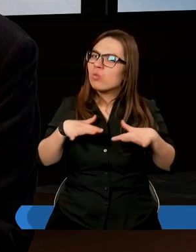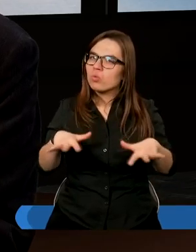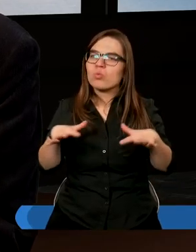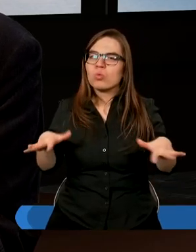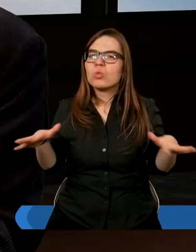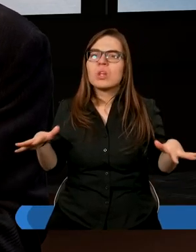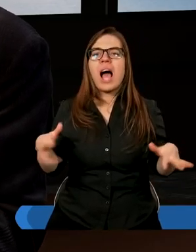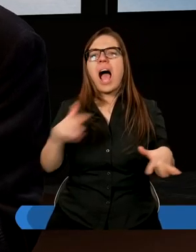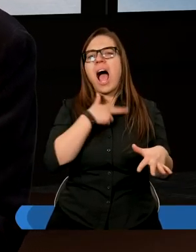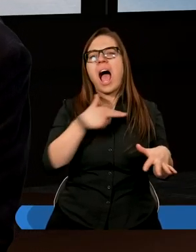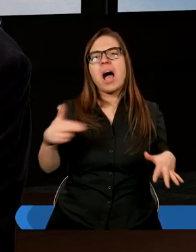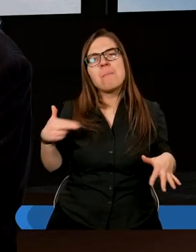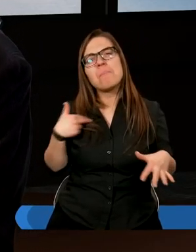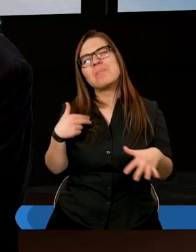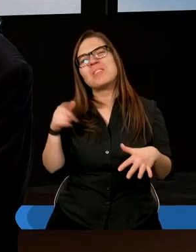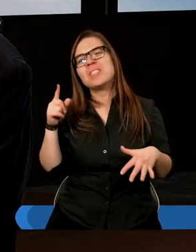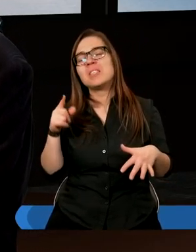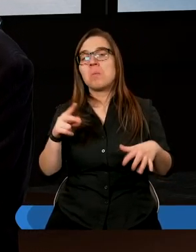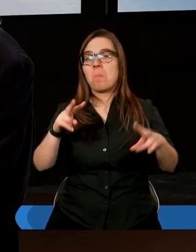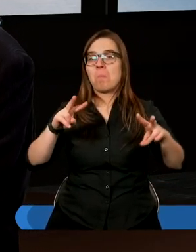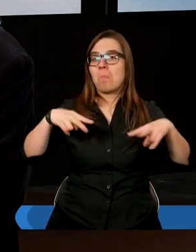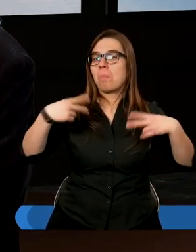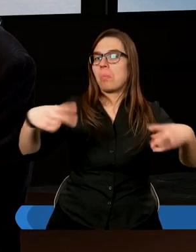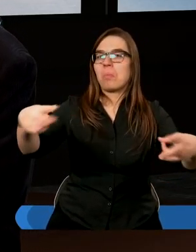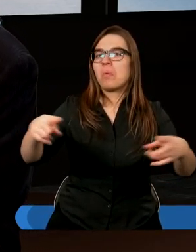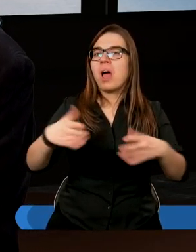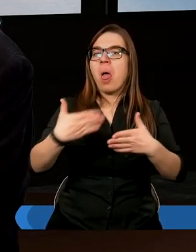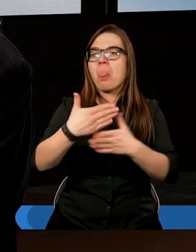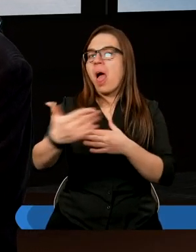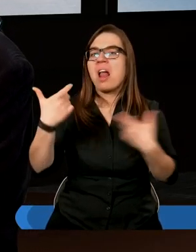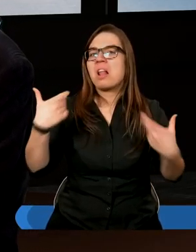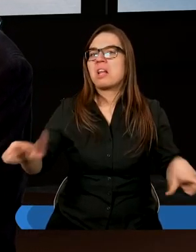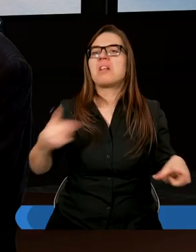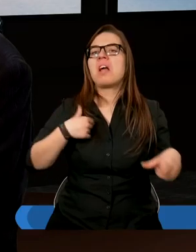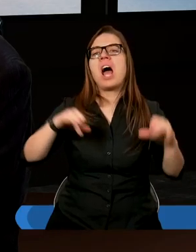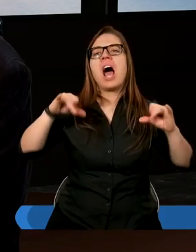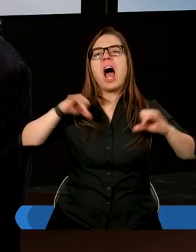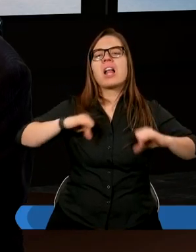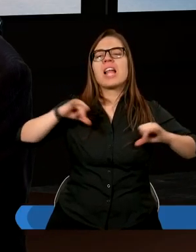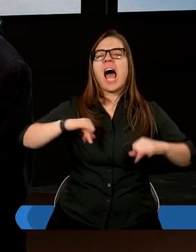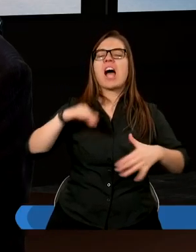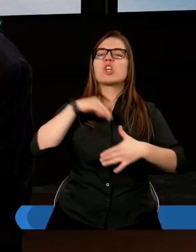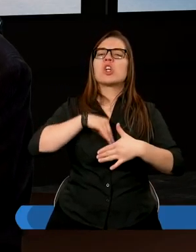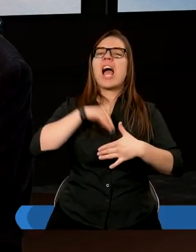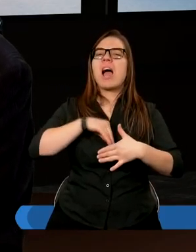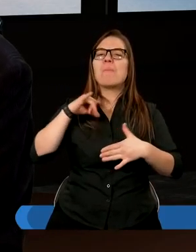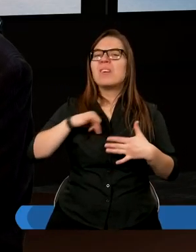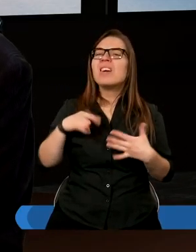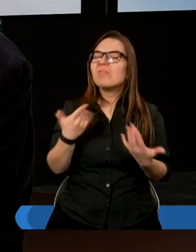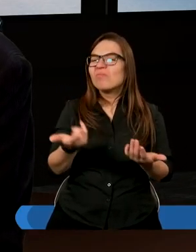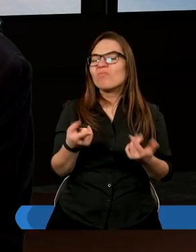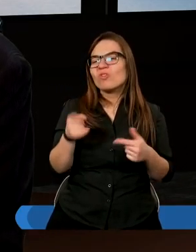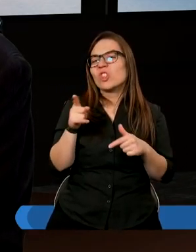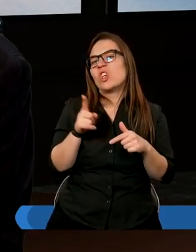nie przepuszczamy dalej żeby ktoś jeszcze żeby był odpływ z naszego życia